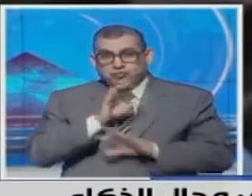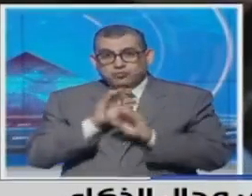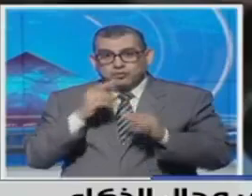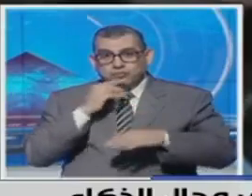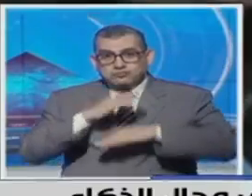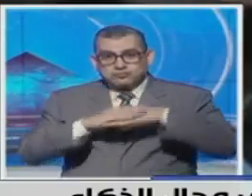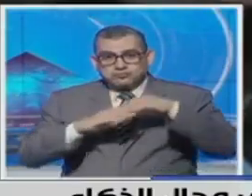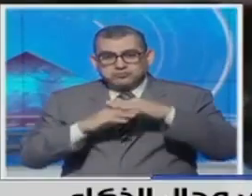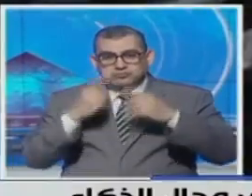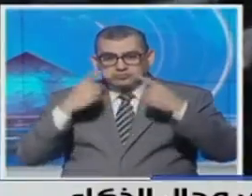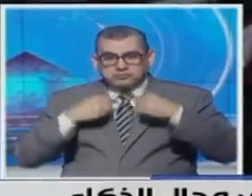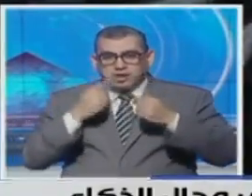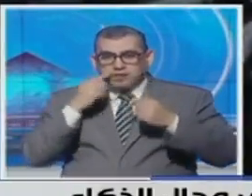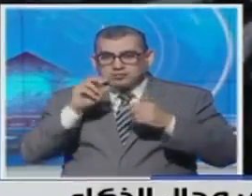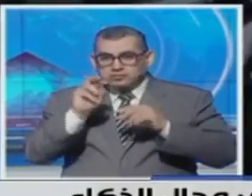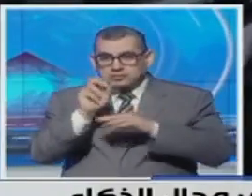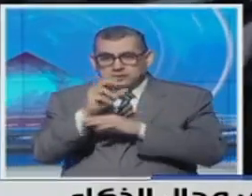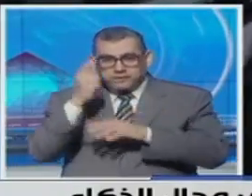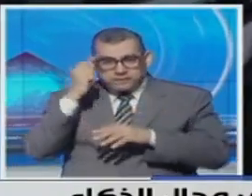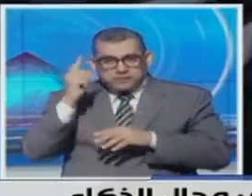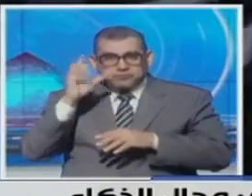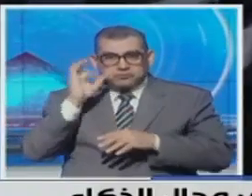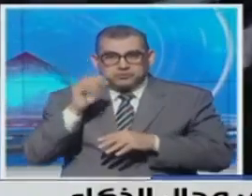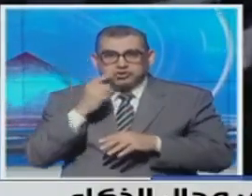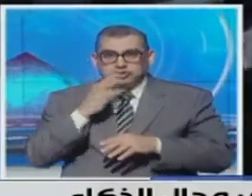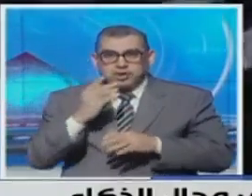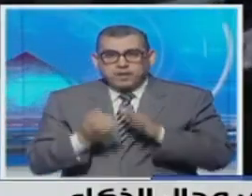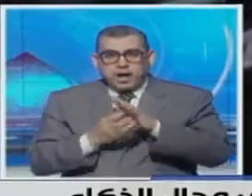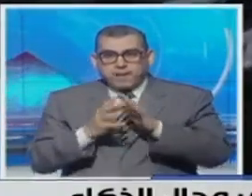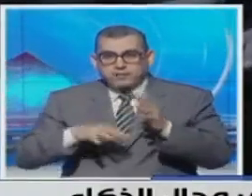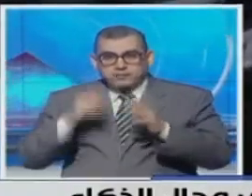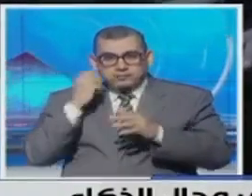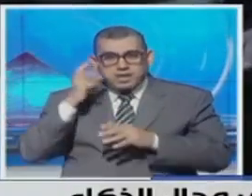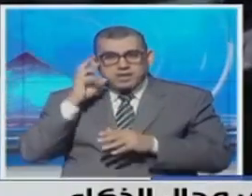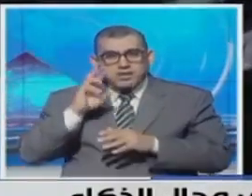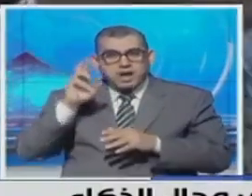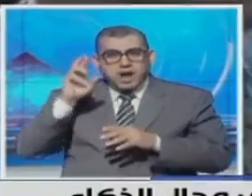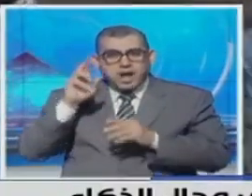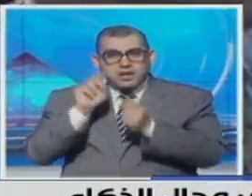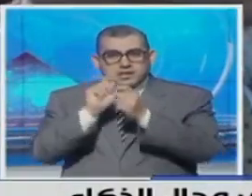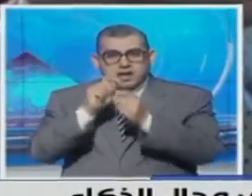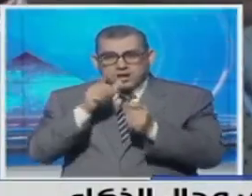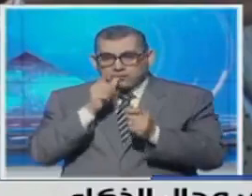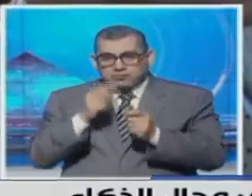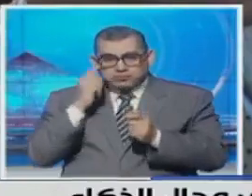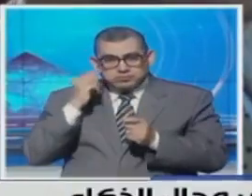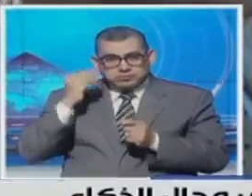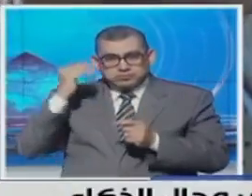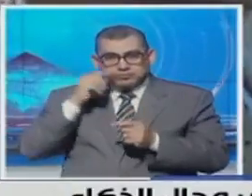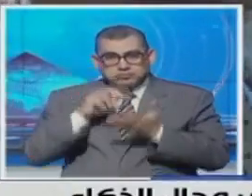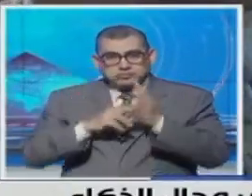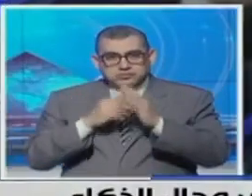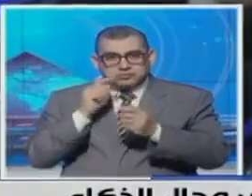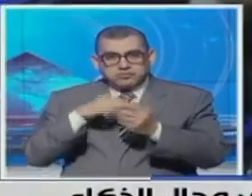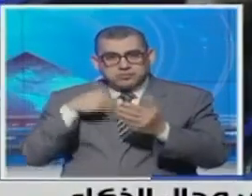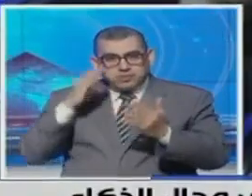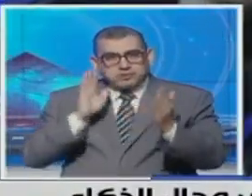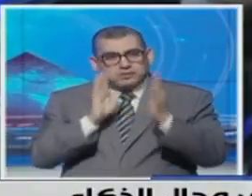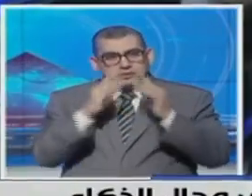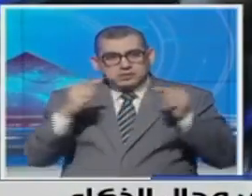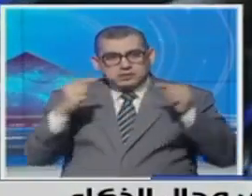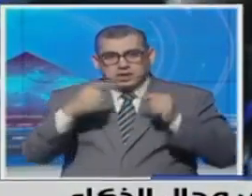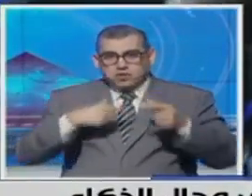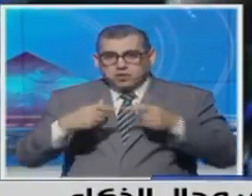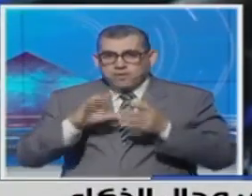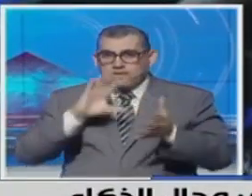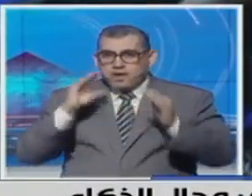قدرات الشباب الجامعات مبادرة تعد الأولى في مجال الذكاء الاصطناعي لإعداد شباب قادر على مواجهة تحديات